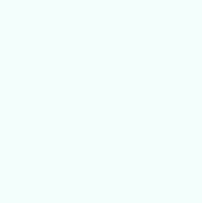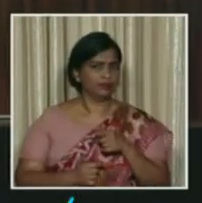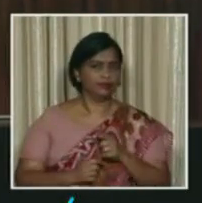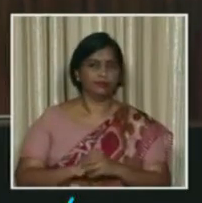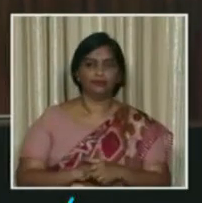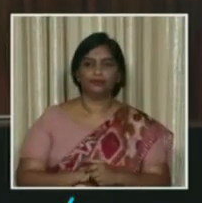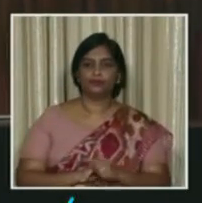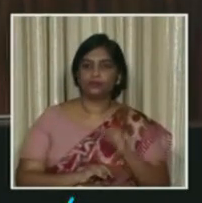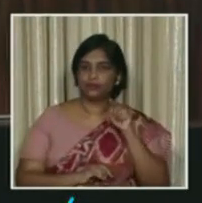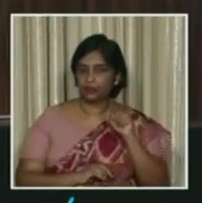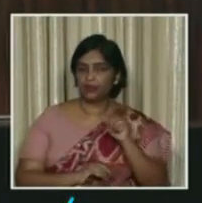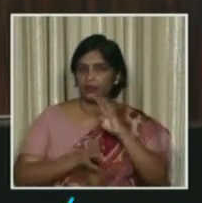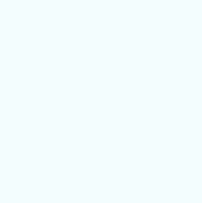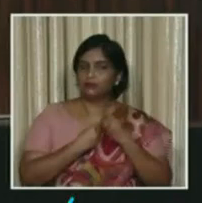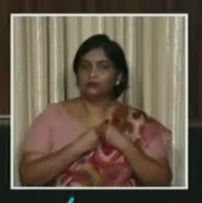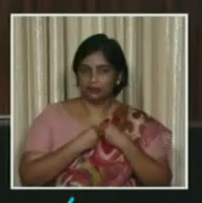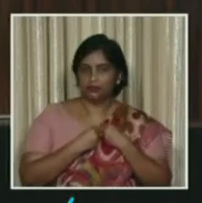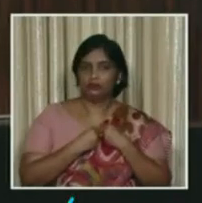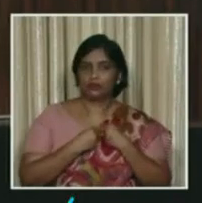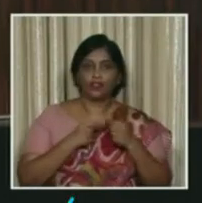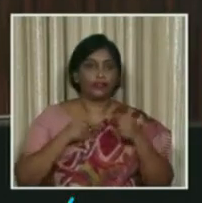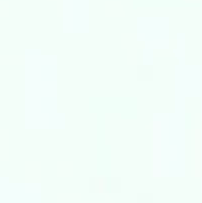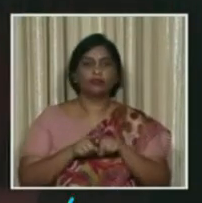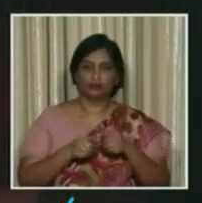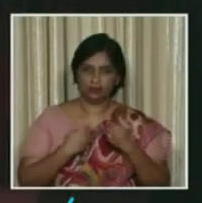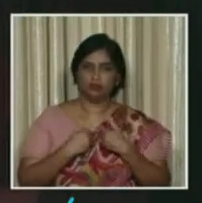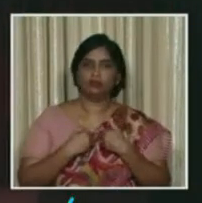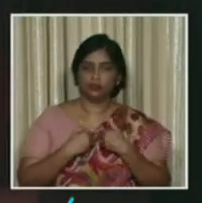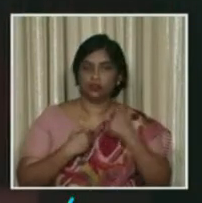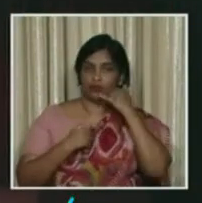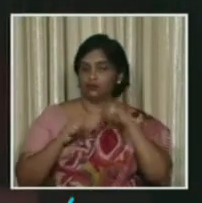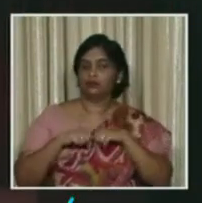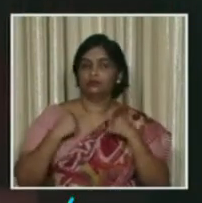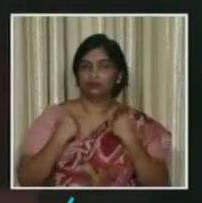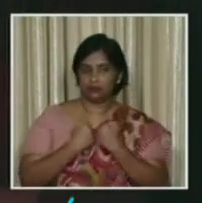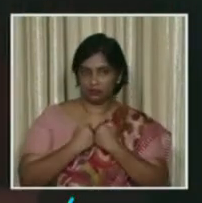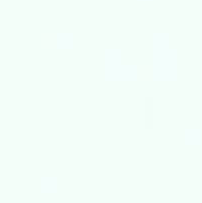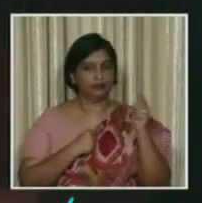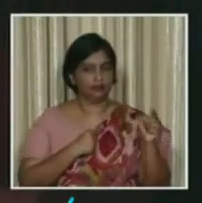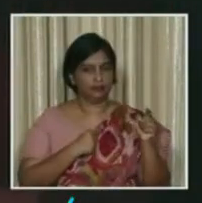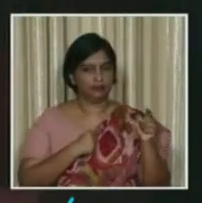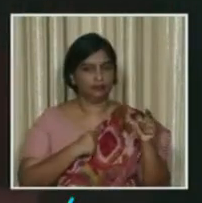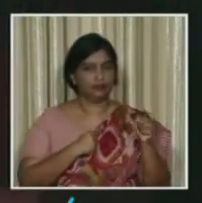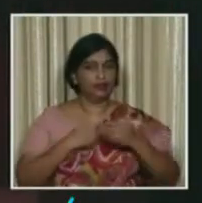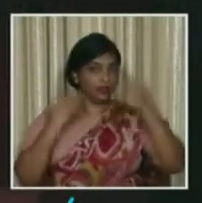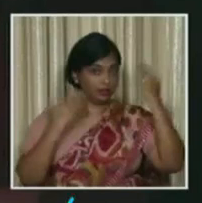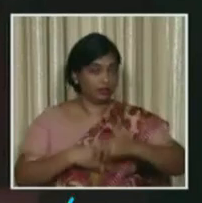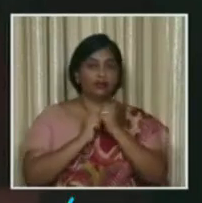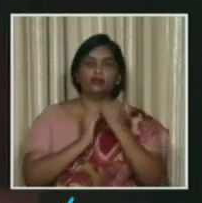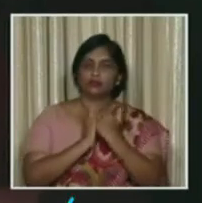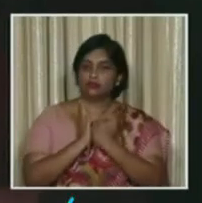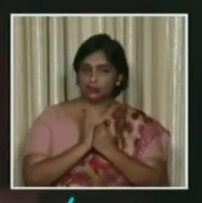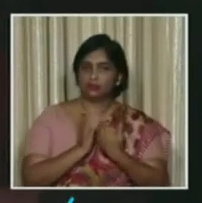මේ ඔබතුමා අපිට ඇස්තමේන්තුව ලබා දෙන්න විපක්ෂයක් හැටියට අපිත් සමග ජන බලවේගයත් සමග ජන සන්ධානයත් රේල්වේ ගේට්ස්